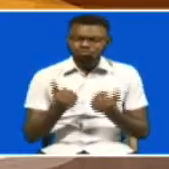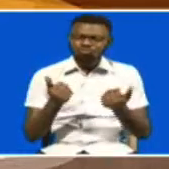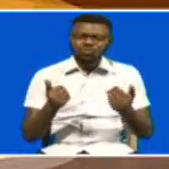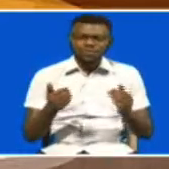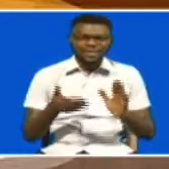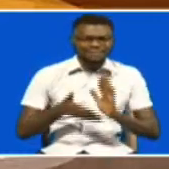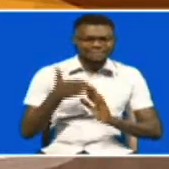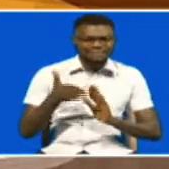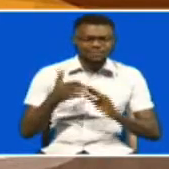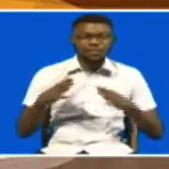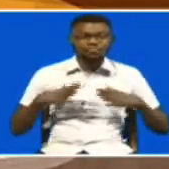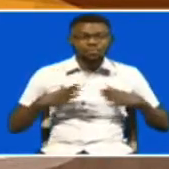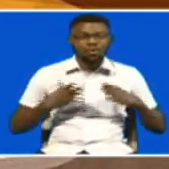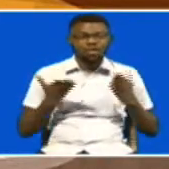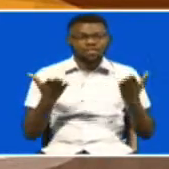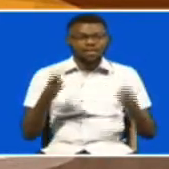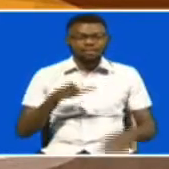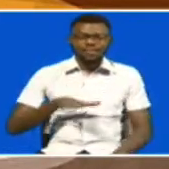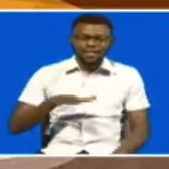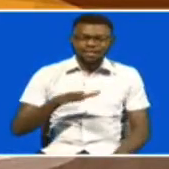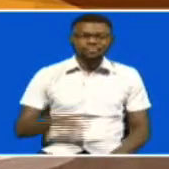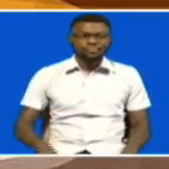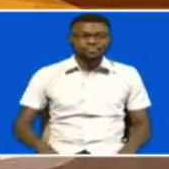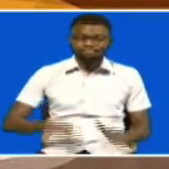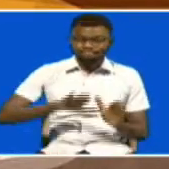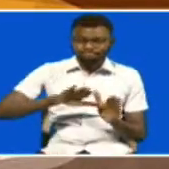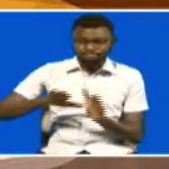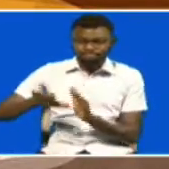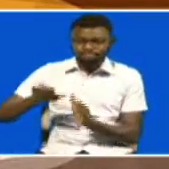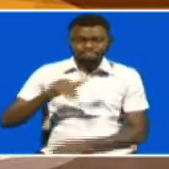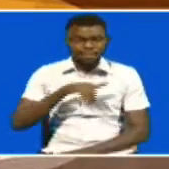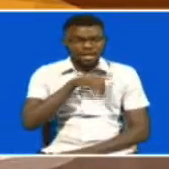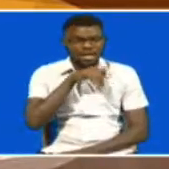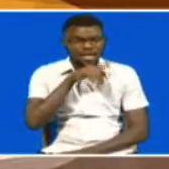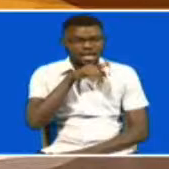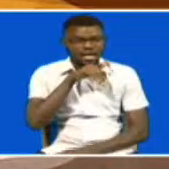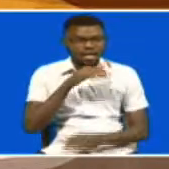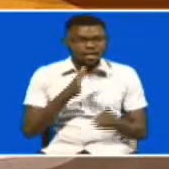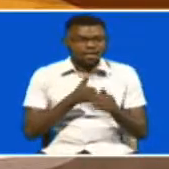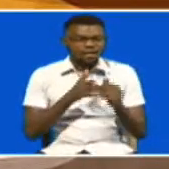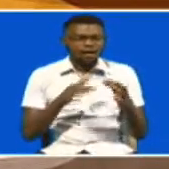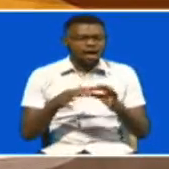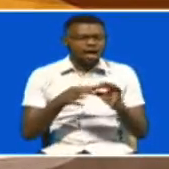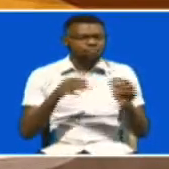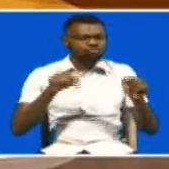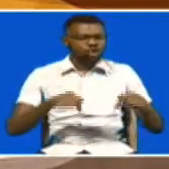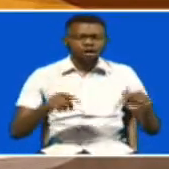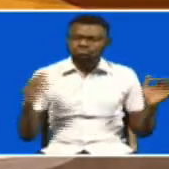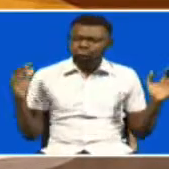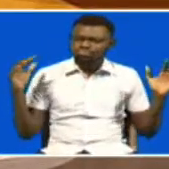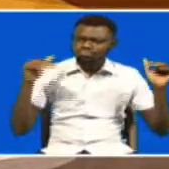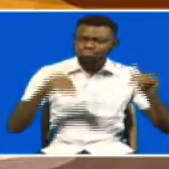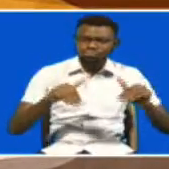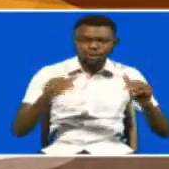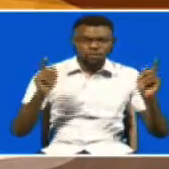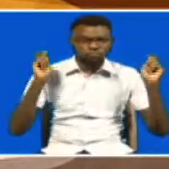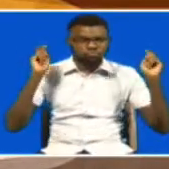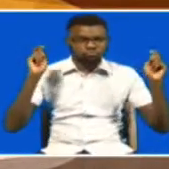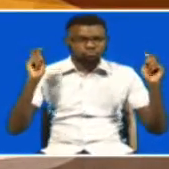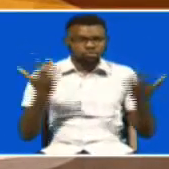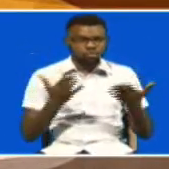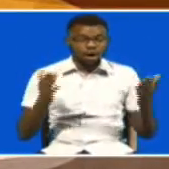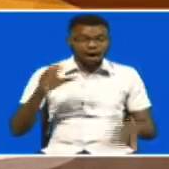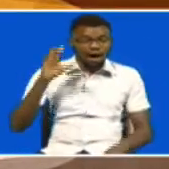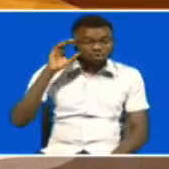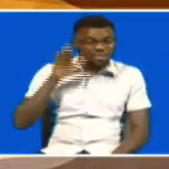Dumu kwa wakazi wa eneo hilo. Tukiendelea, kiongozi wa Azimio la Umoja One Kenya Raila Odinga hii leo amefanya mikutano ya hadhara katika ukanda wa